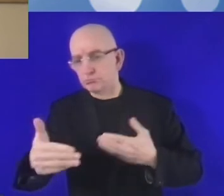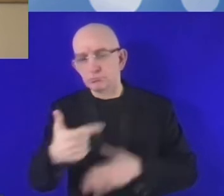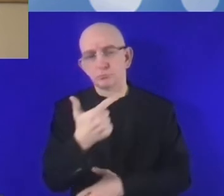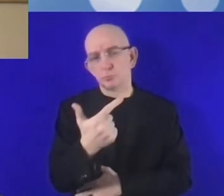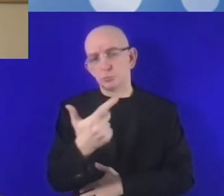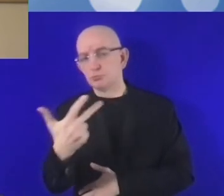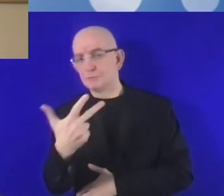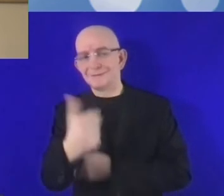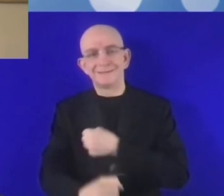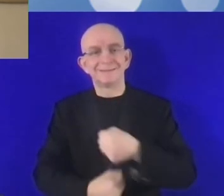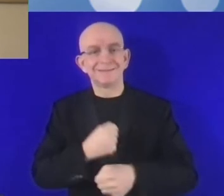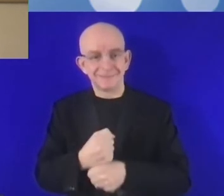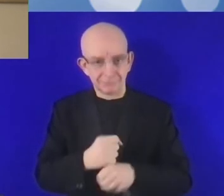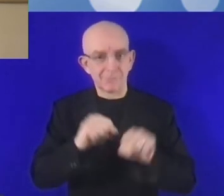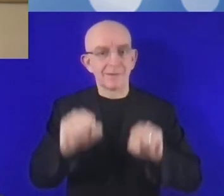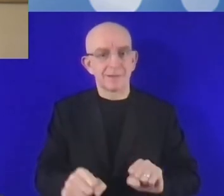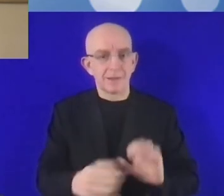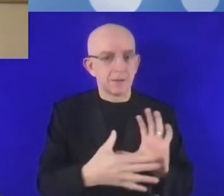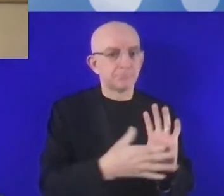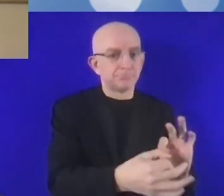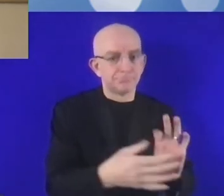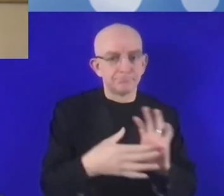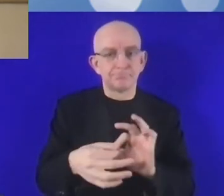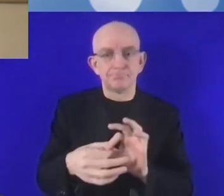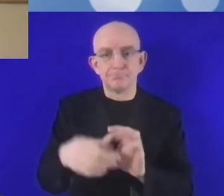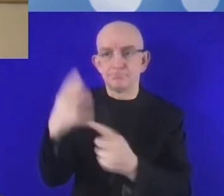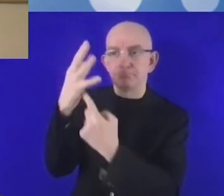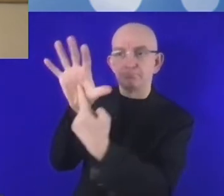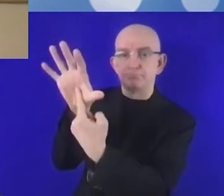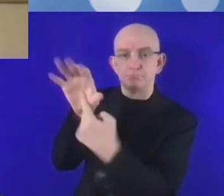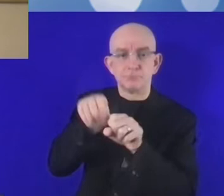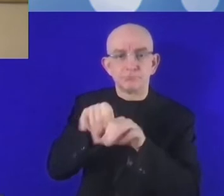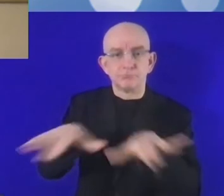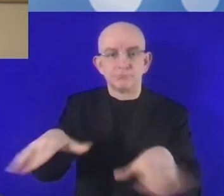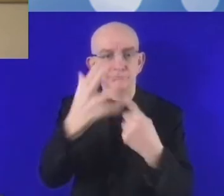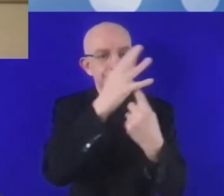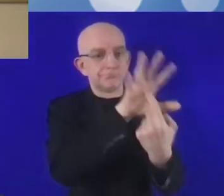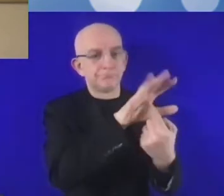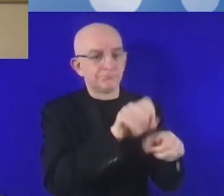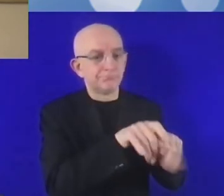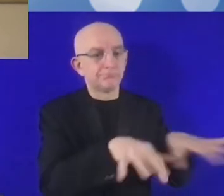On veut faire le développement de l'infrastructure d'Internet à large bande, à bande large.